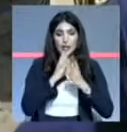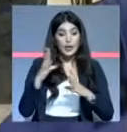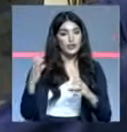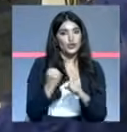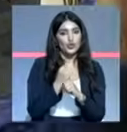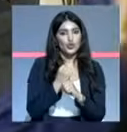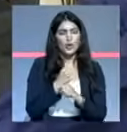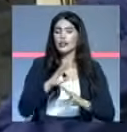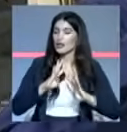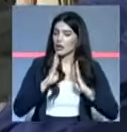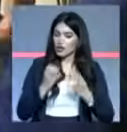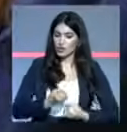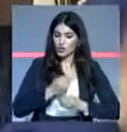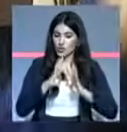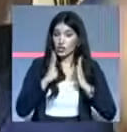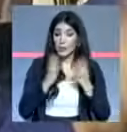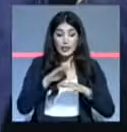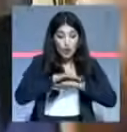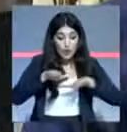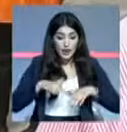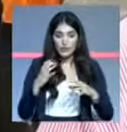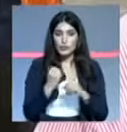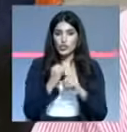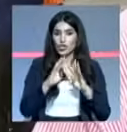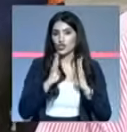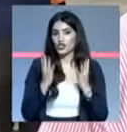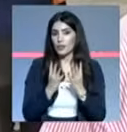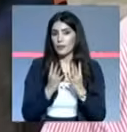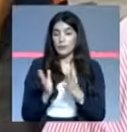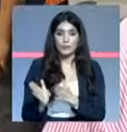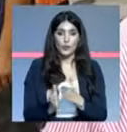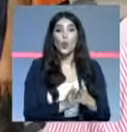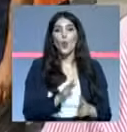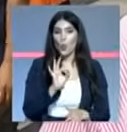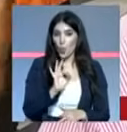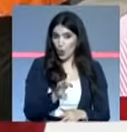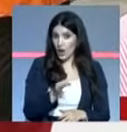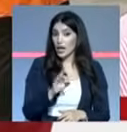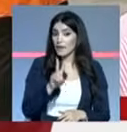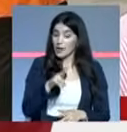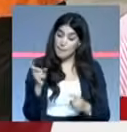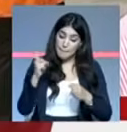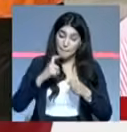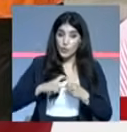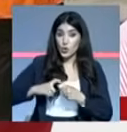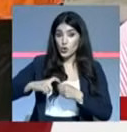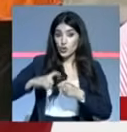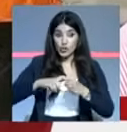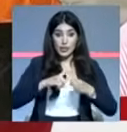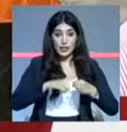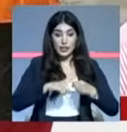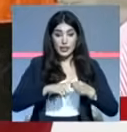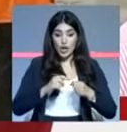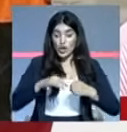ستنتصر مهما كان الثمن، في النهاية ستنتصر. صحيح، بالمشاهدة معناها الشارع